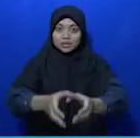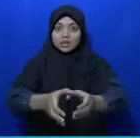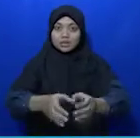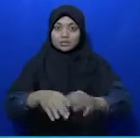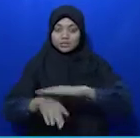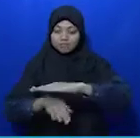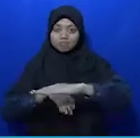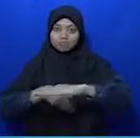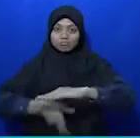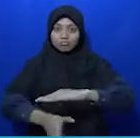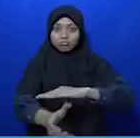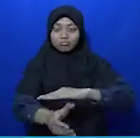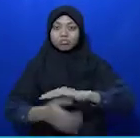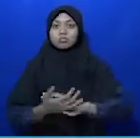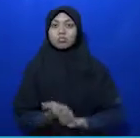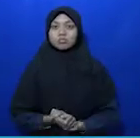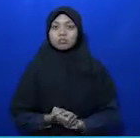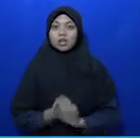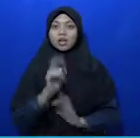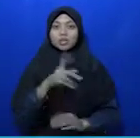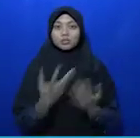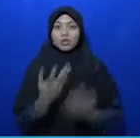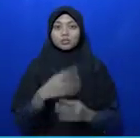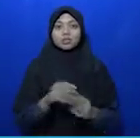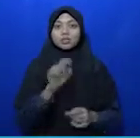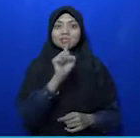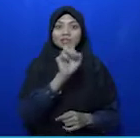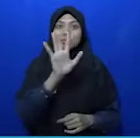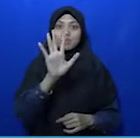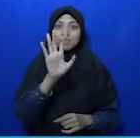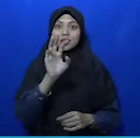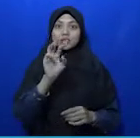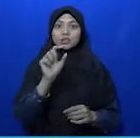mereka, FS mereka adalah 15 miliar US dollar termasuk